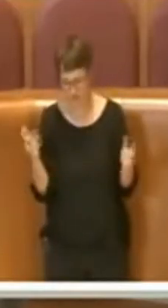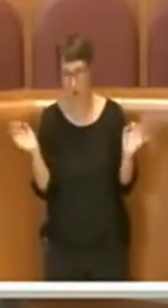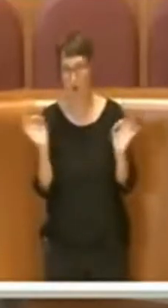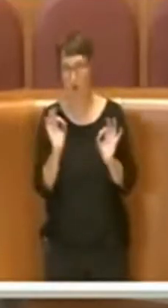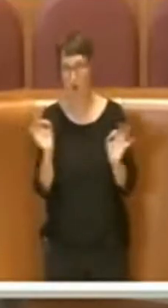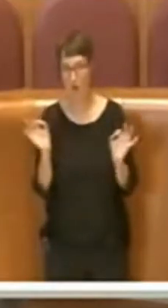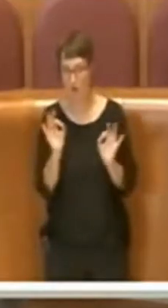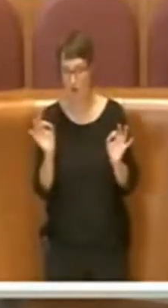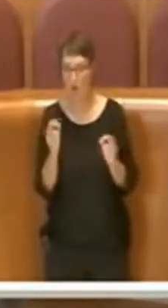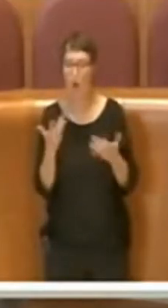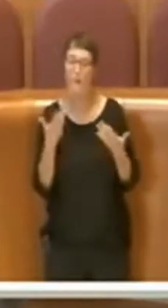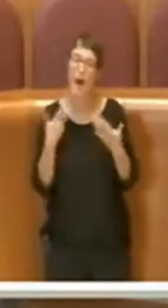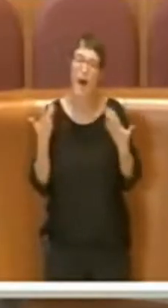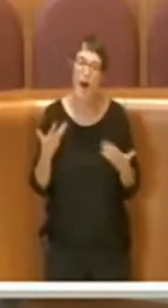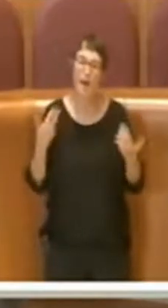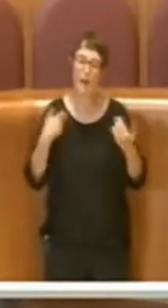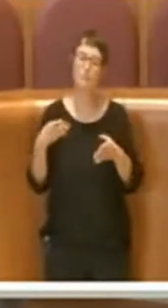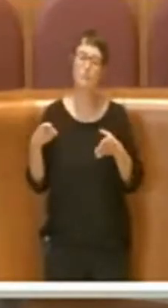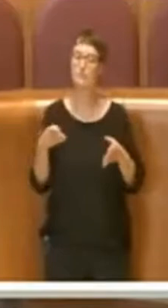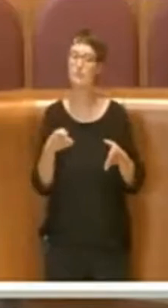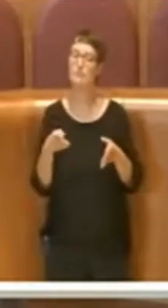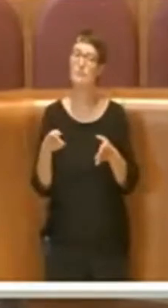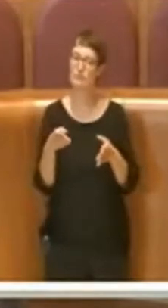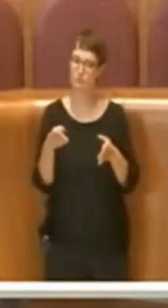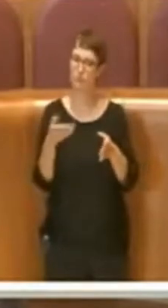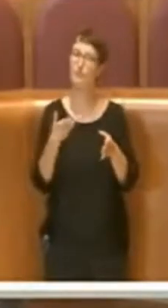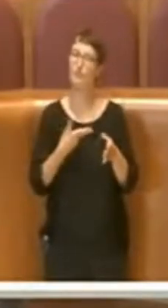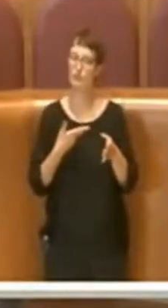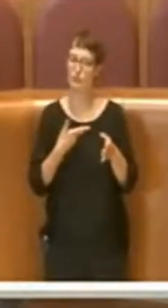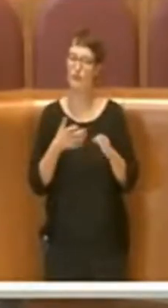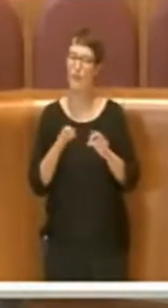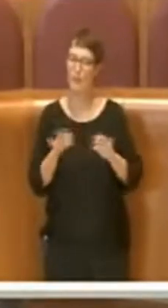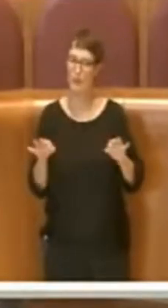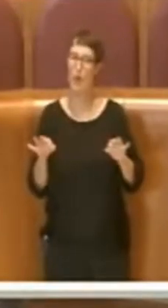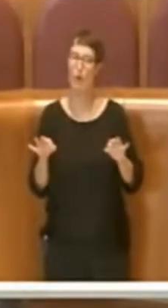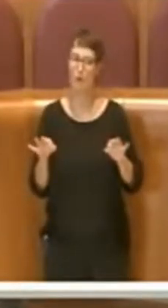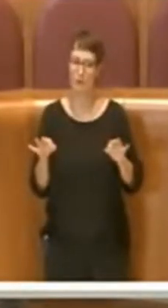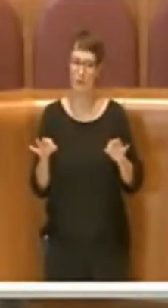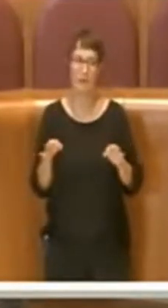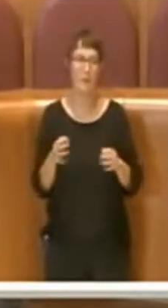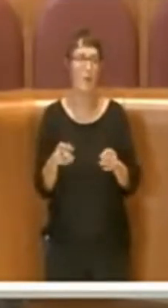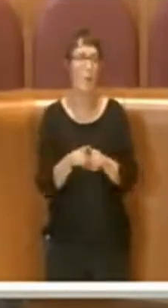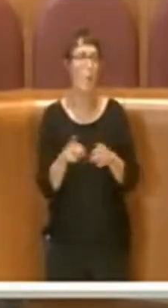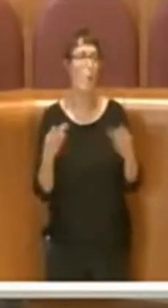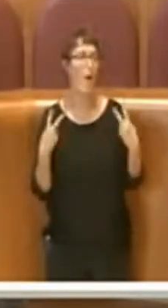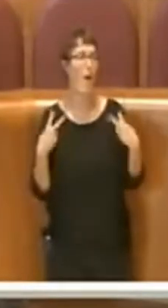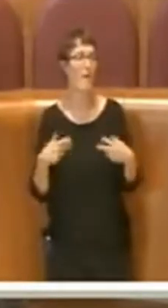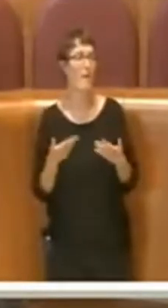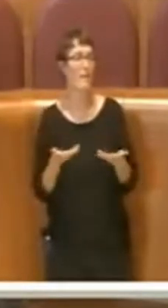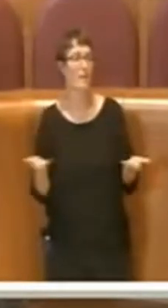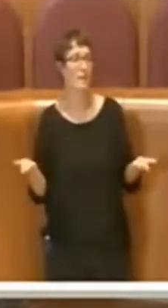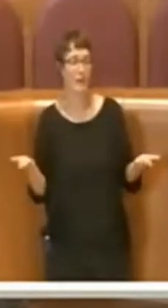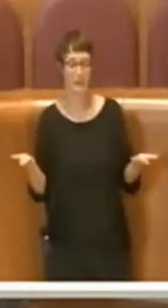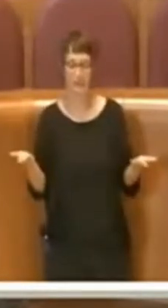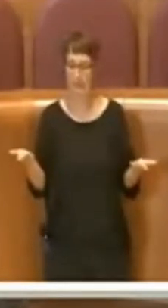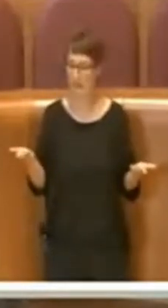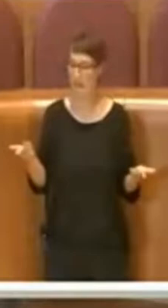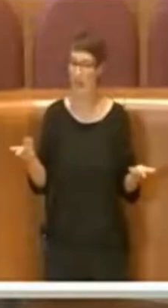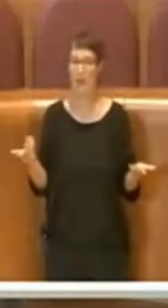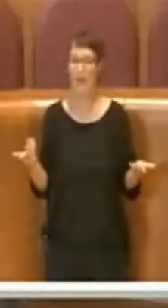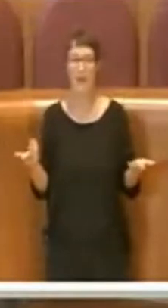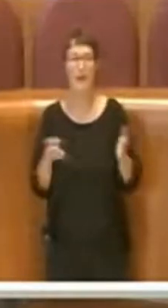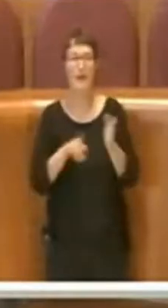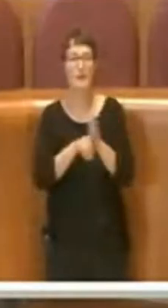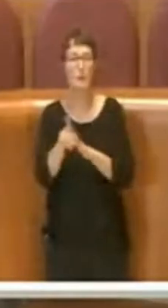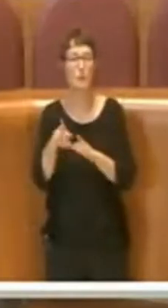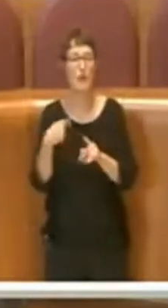e che si sta seguendo questa strada. Molte volte anche nella vita non è che i risultati positivi o